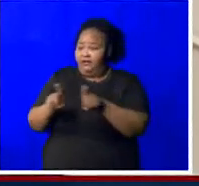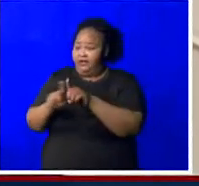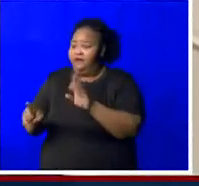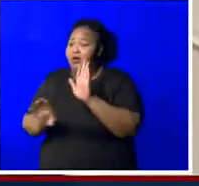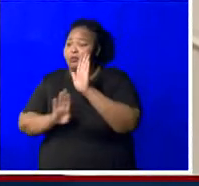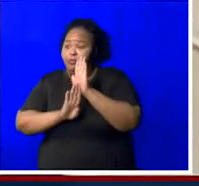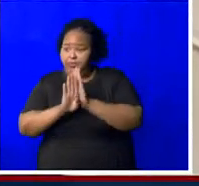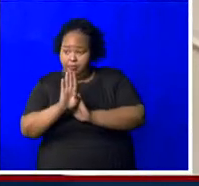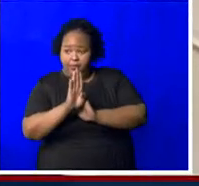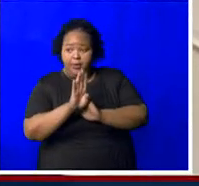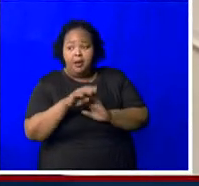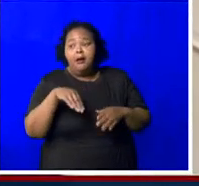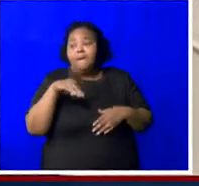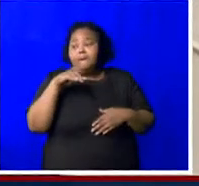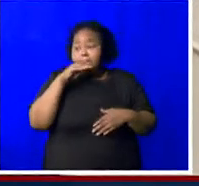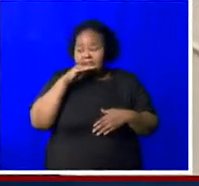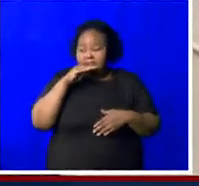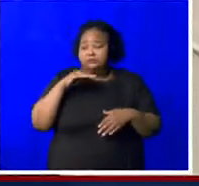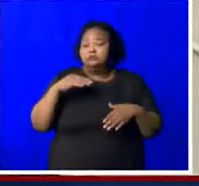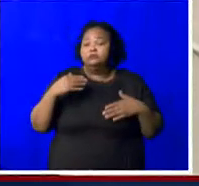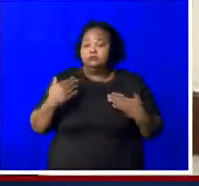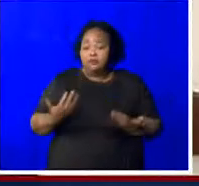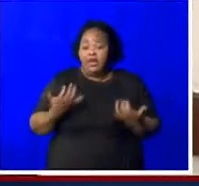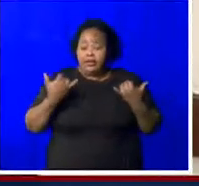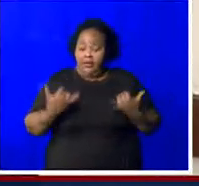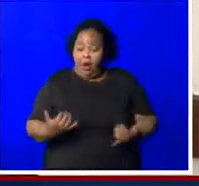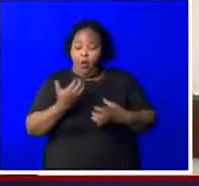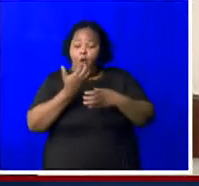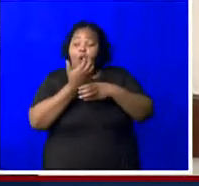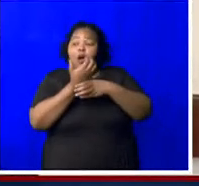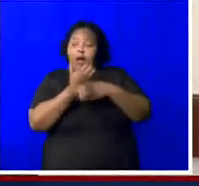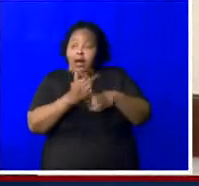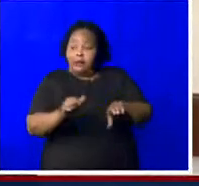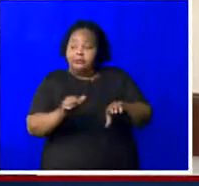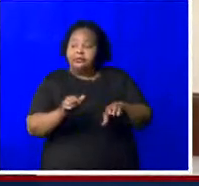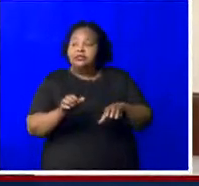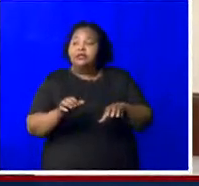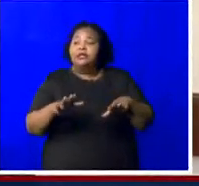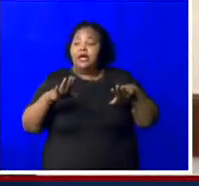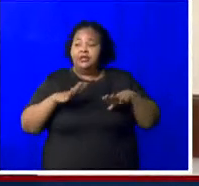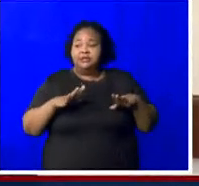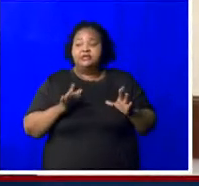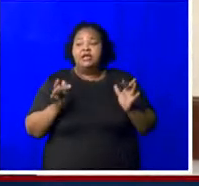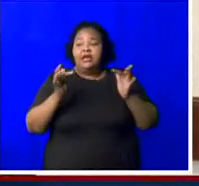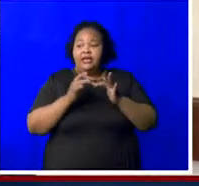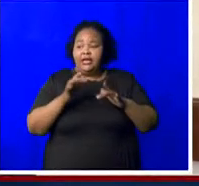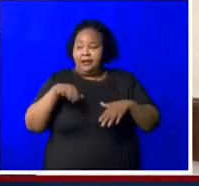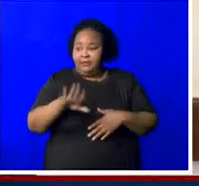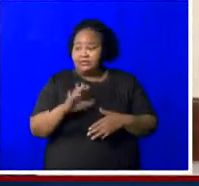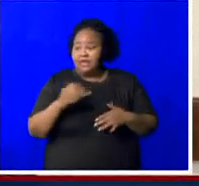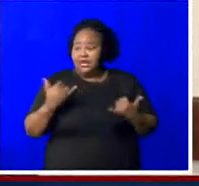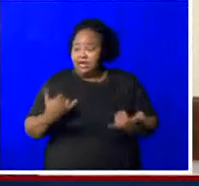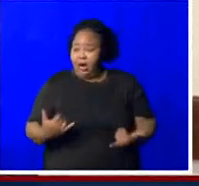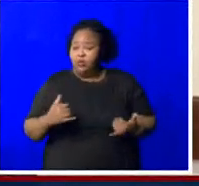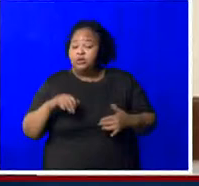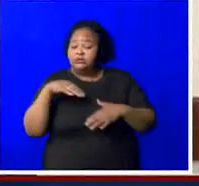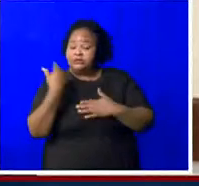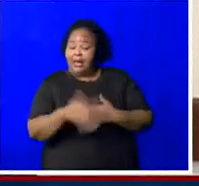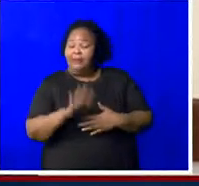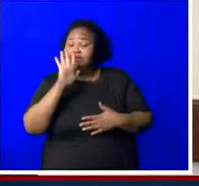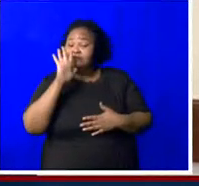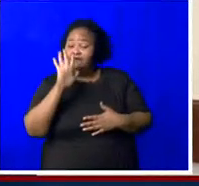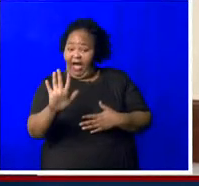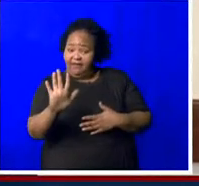i-4th Industrial Revolution in terms of development, nyalo sekucubuke i-5th Industrial Revolution. Lokusho ukuthi vele